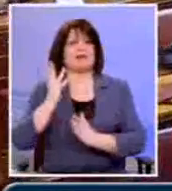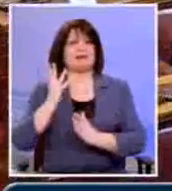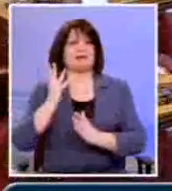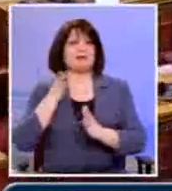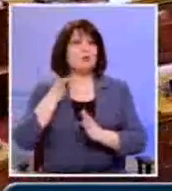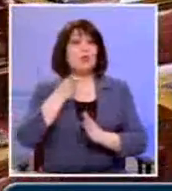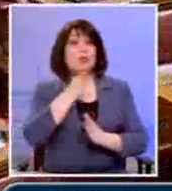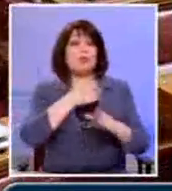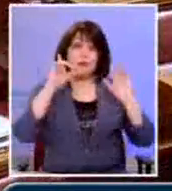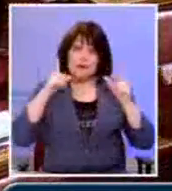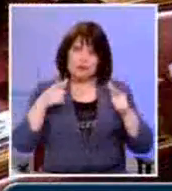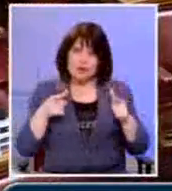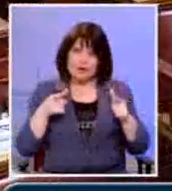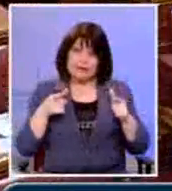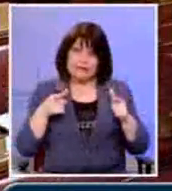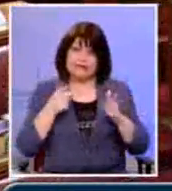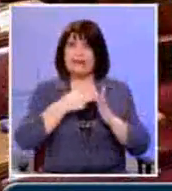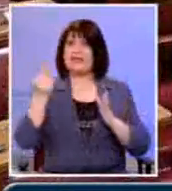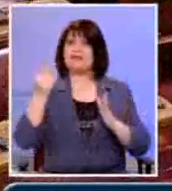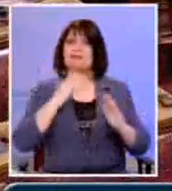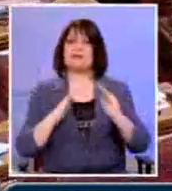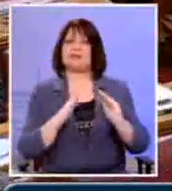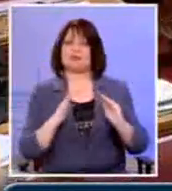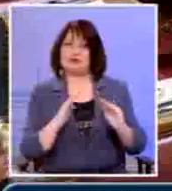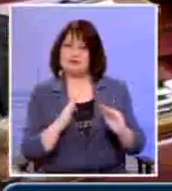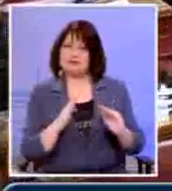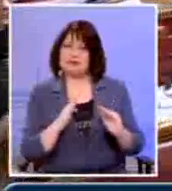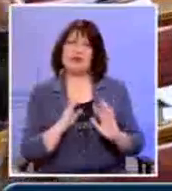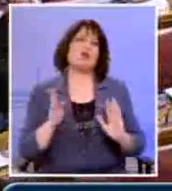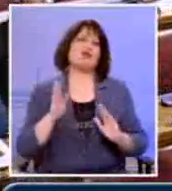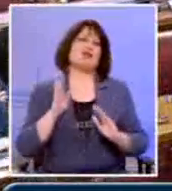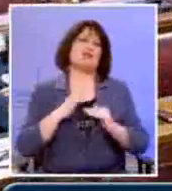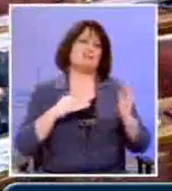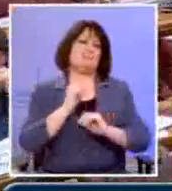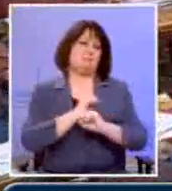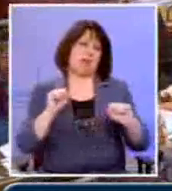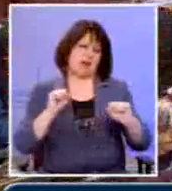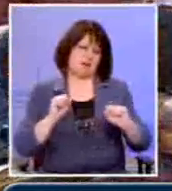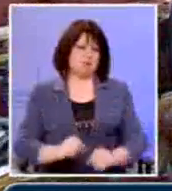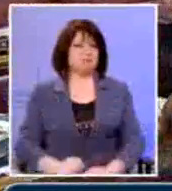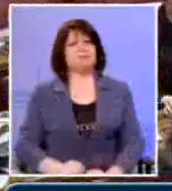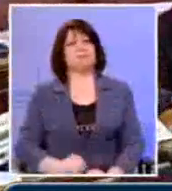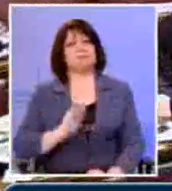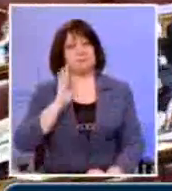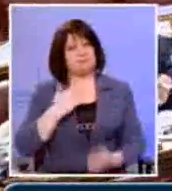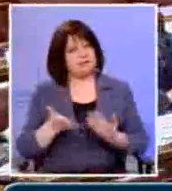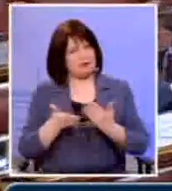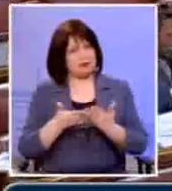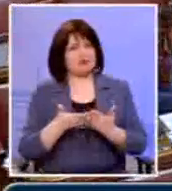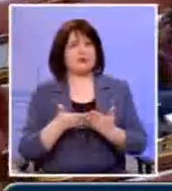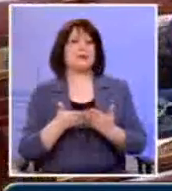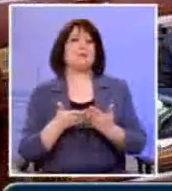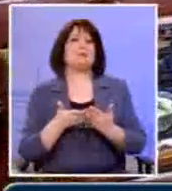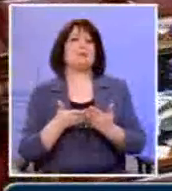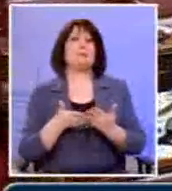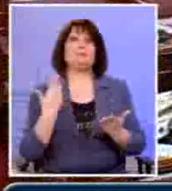κατευθύνσεις δημοκρατίας και θεσμικής θωράκισης και όχι αποδόμησης. Θα βοηθήσουμε όμως